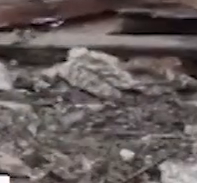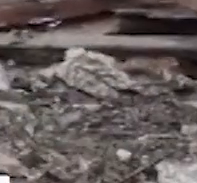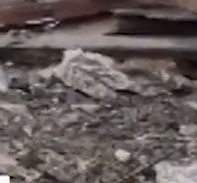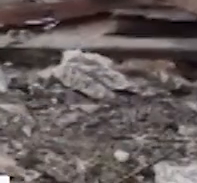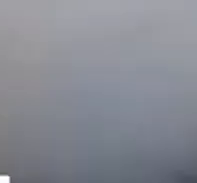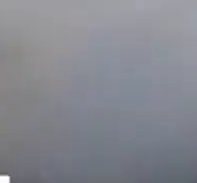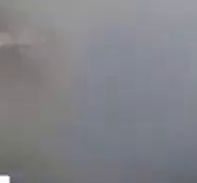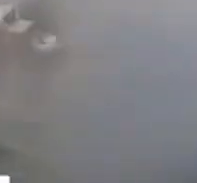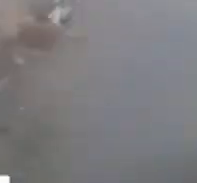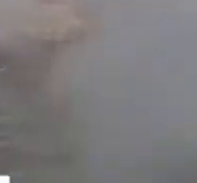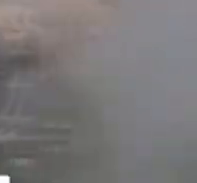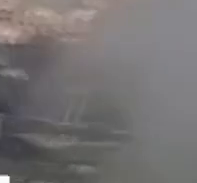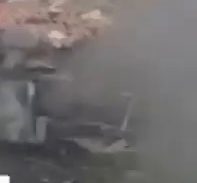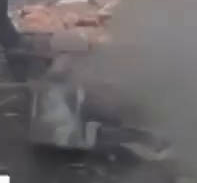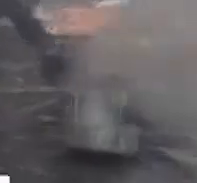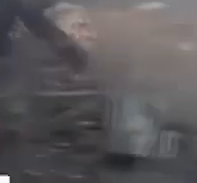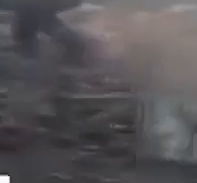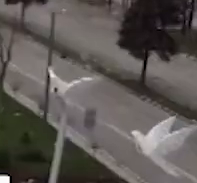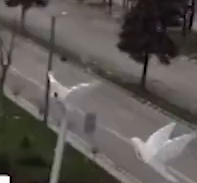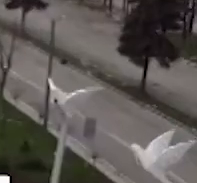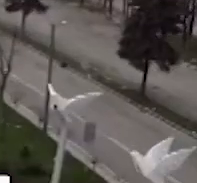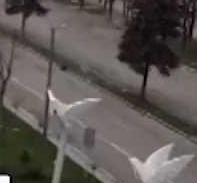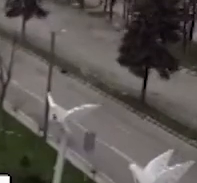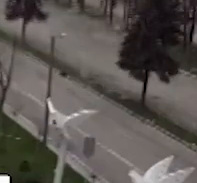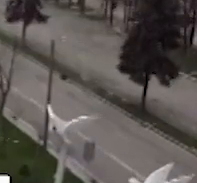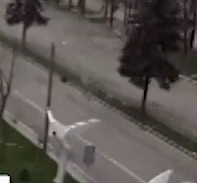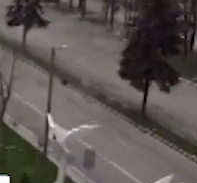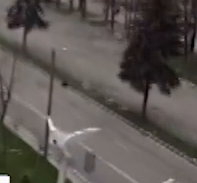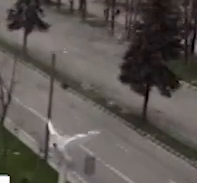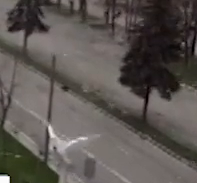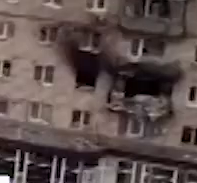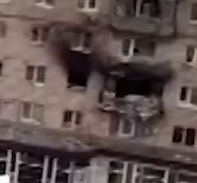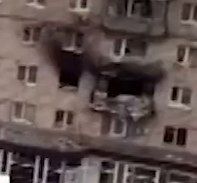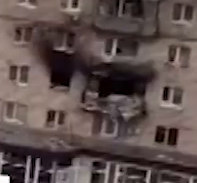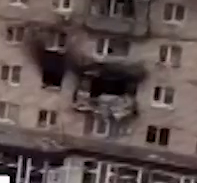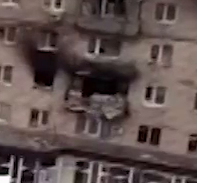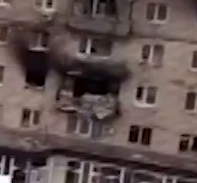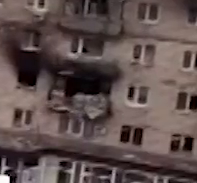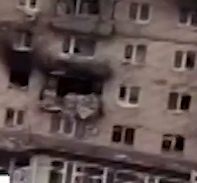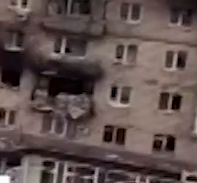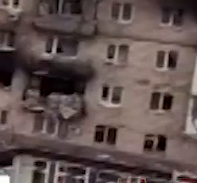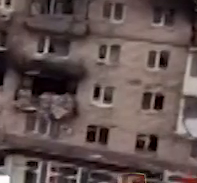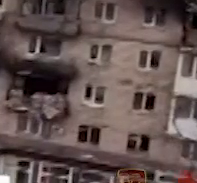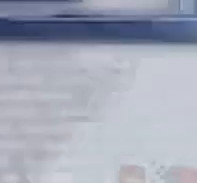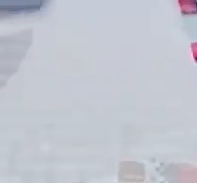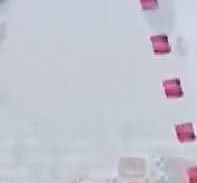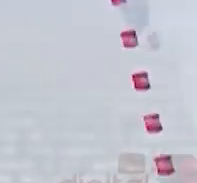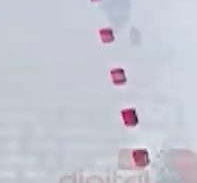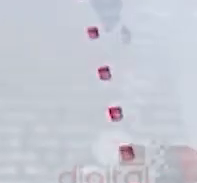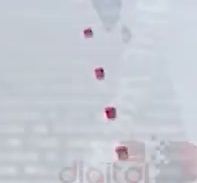ඉදිරි දින කිහිපයේ ඇතුළතදී මරියුපෝල් නගරයේ සම්පූර්ණ පාලනය රුසියාව නැතුවනු ඇති බවටයි විශ්ලේෂකයන් මත පල කරන්නේ.